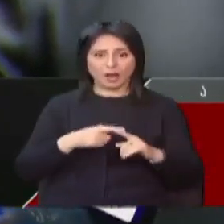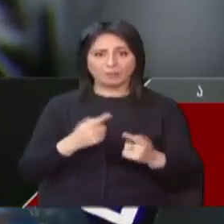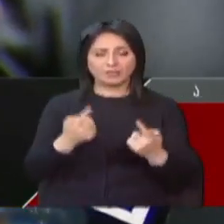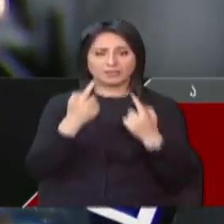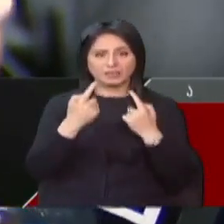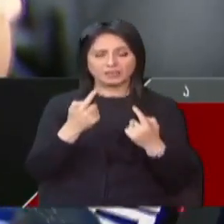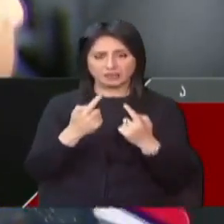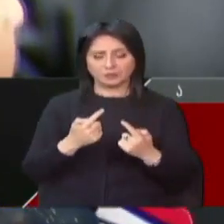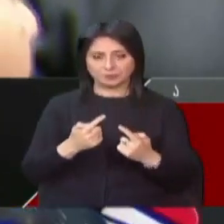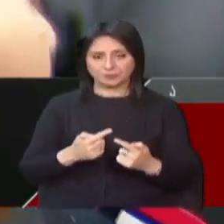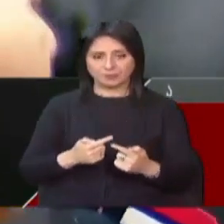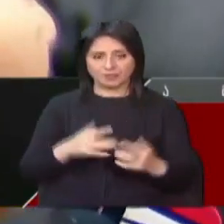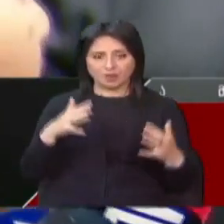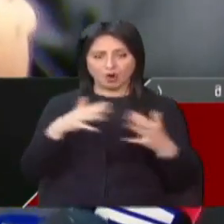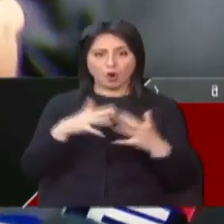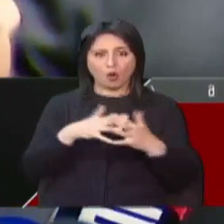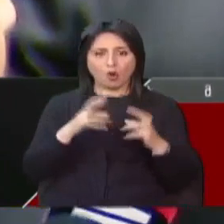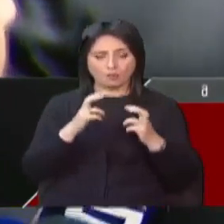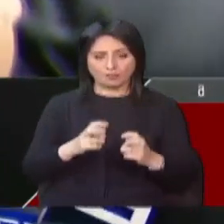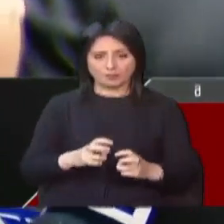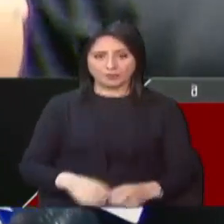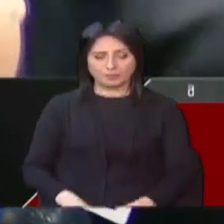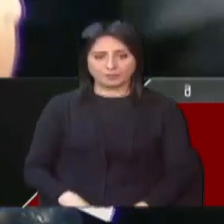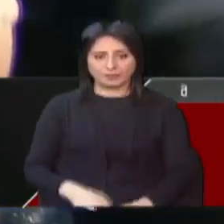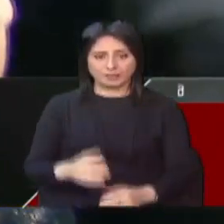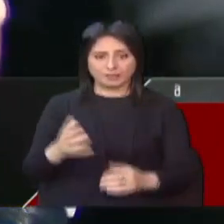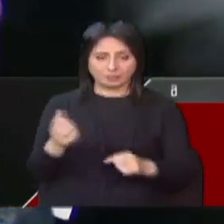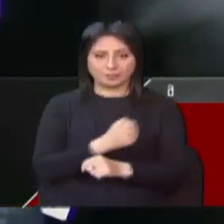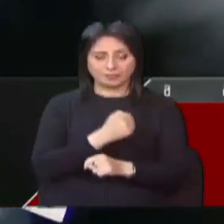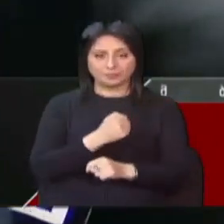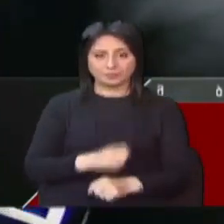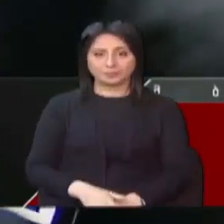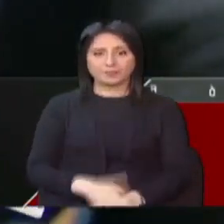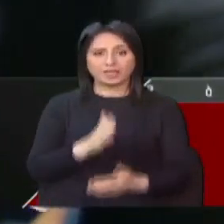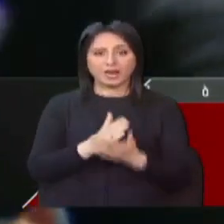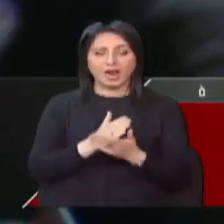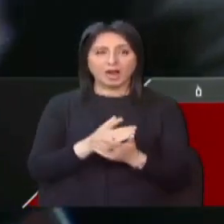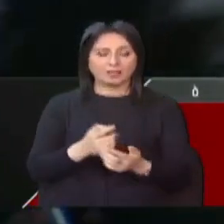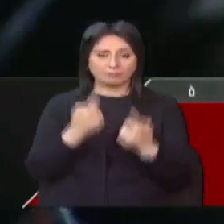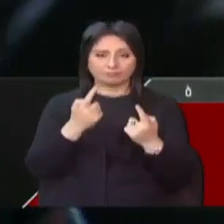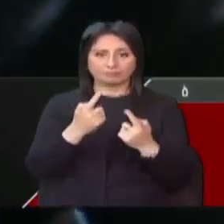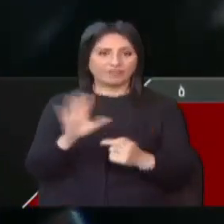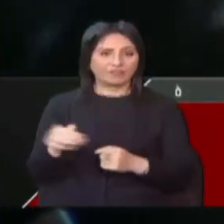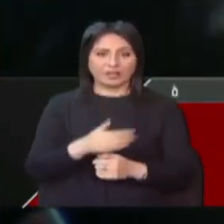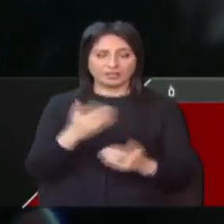დიდი სამამულო ომის გამარჯვებაში არის უდავოდ